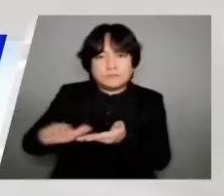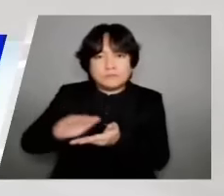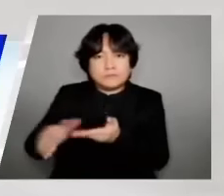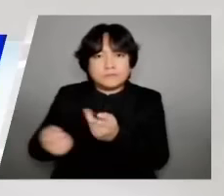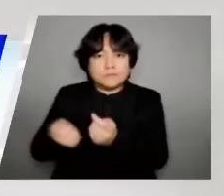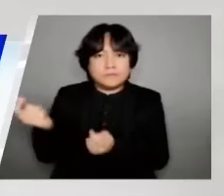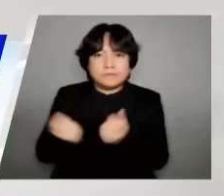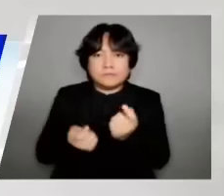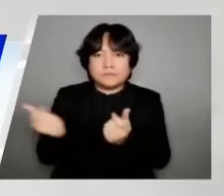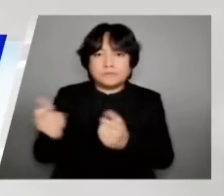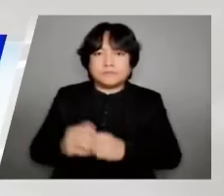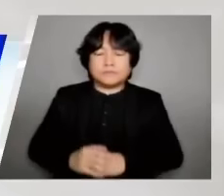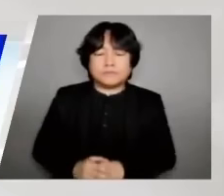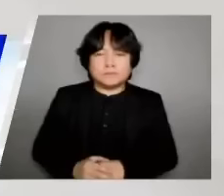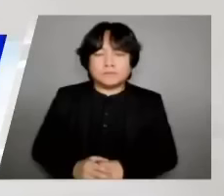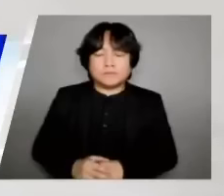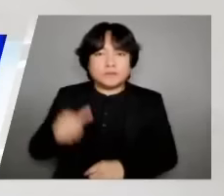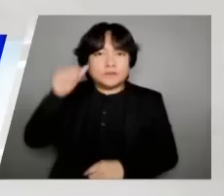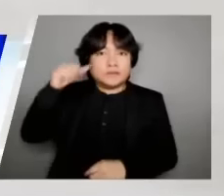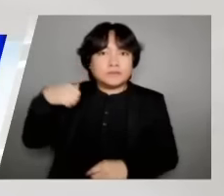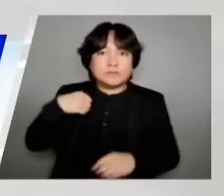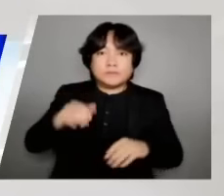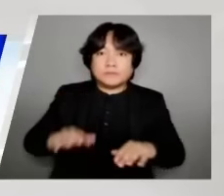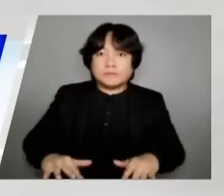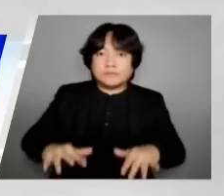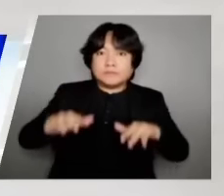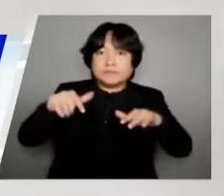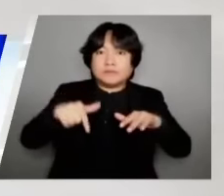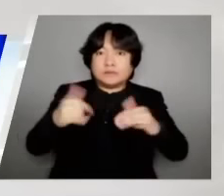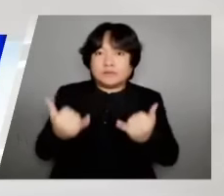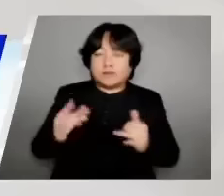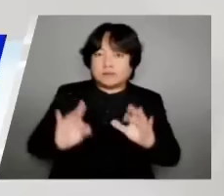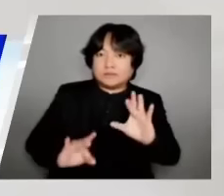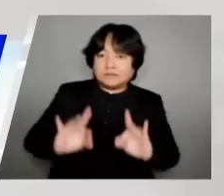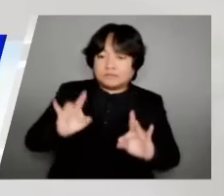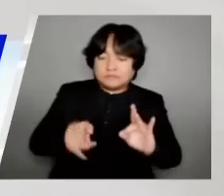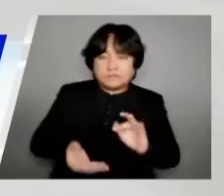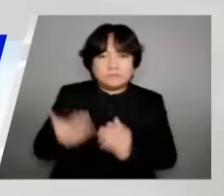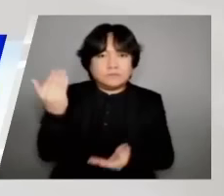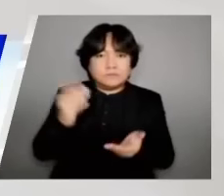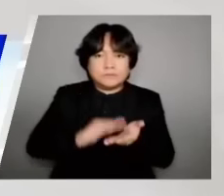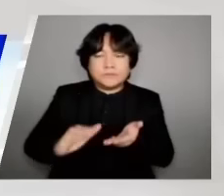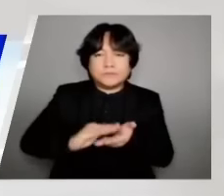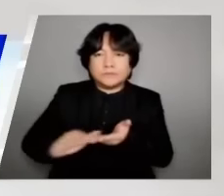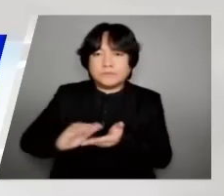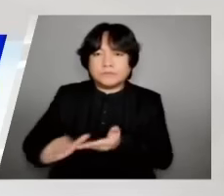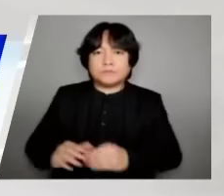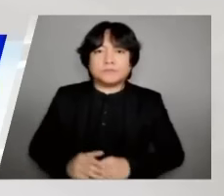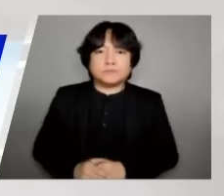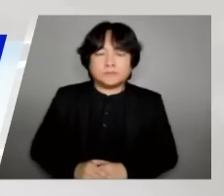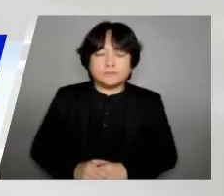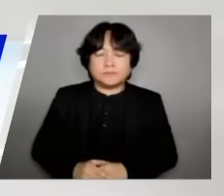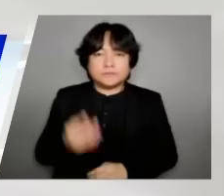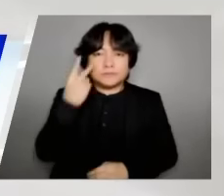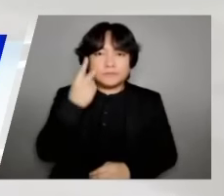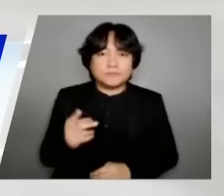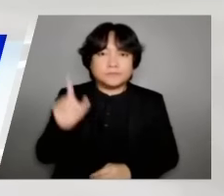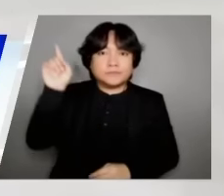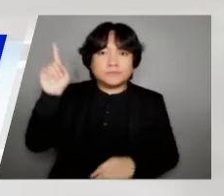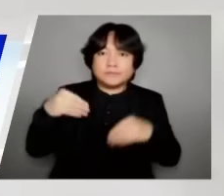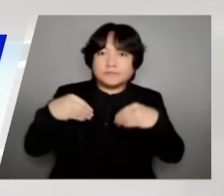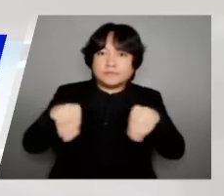Dahil din sa pagbaha kahapon, kaya naglilimas ngayon ng putik ang mga taga-baras. Ang tindahang ito naman, napuno ng mga motorsiklo